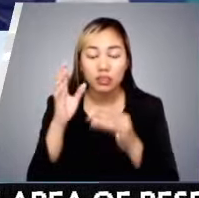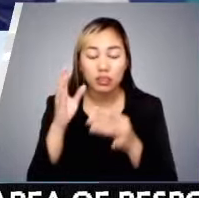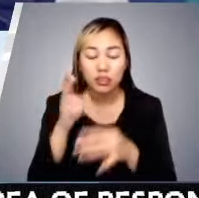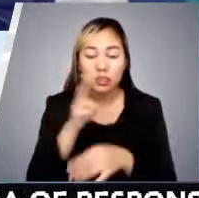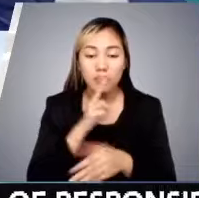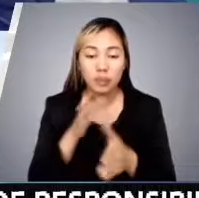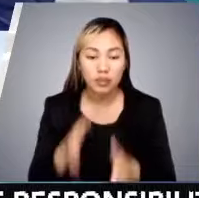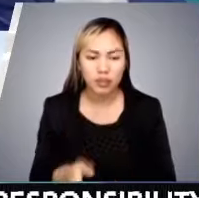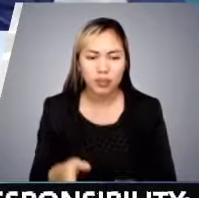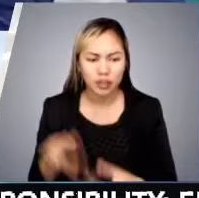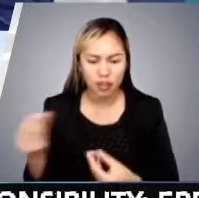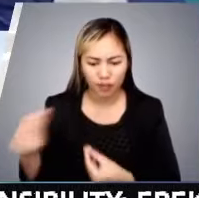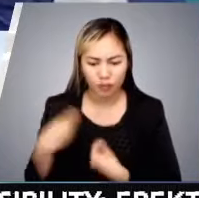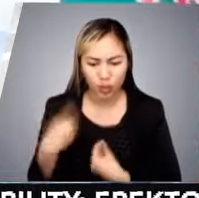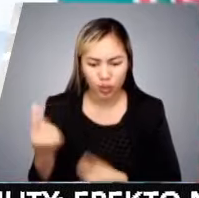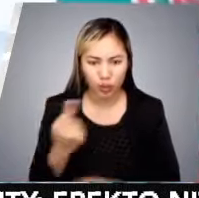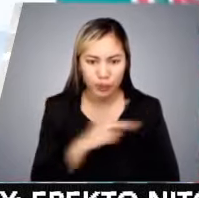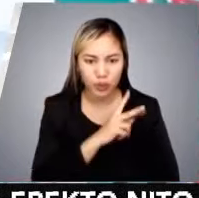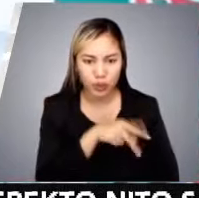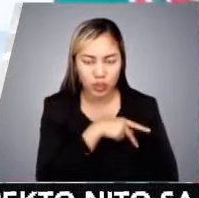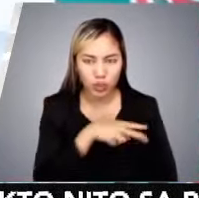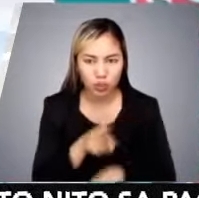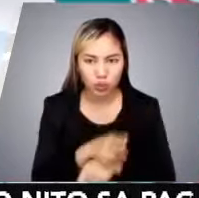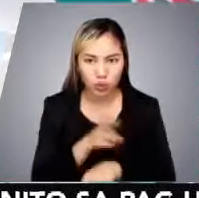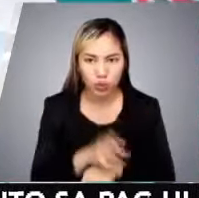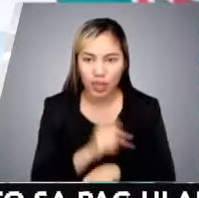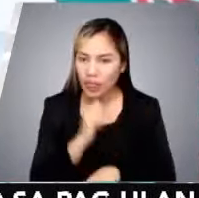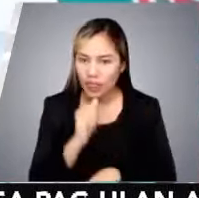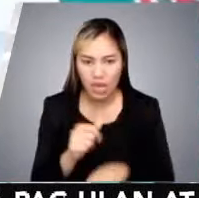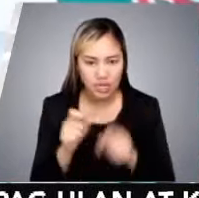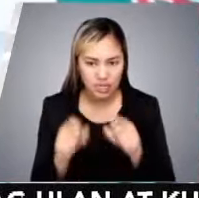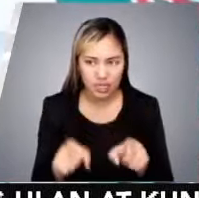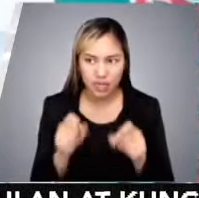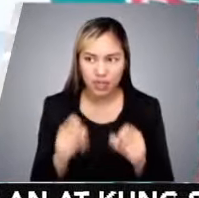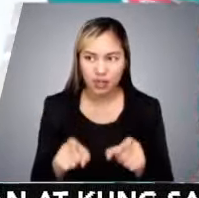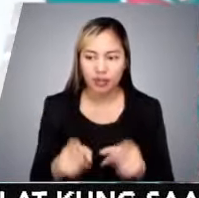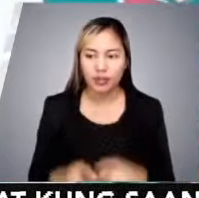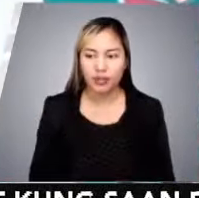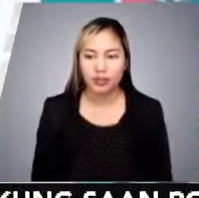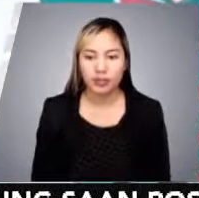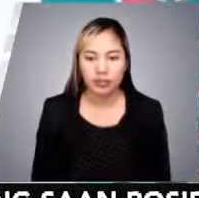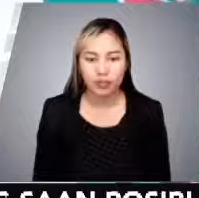sa personal niyang paggamit at hindi siya nagbebenta.